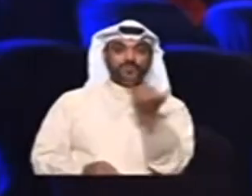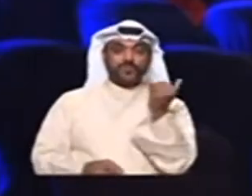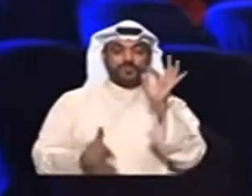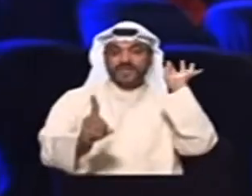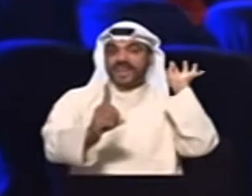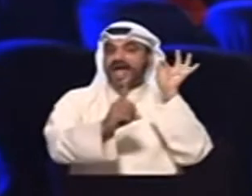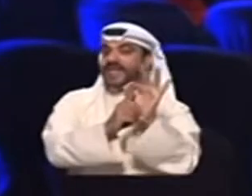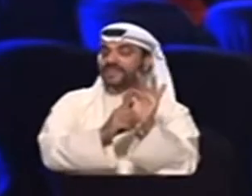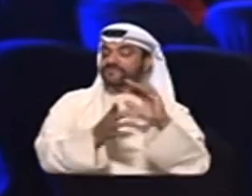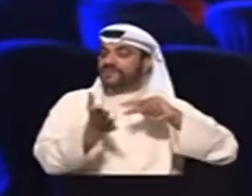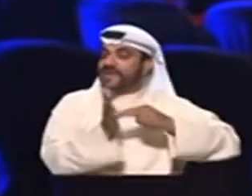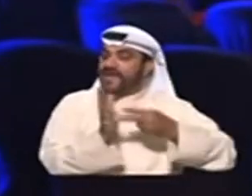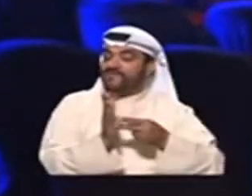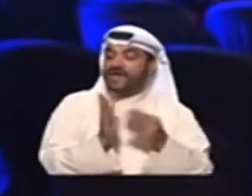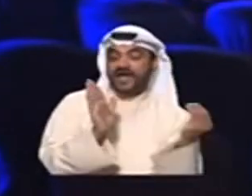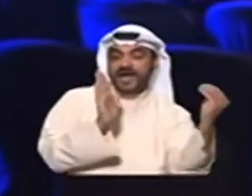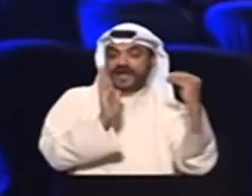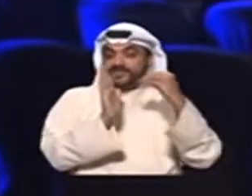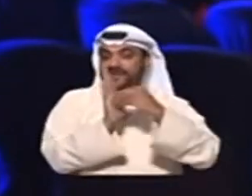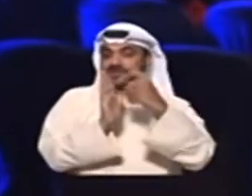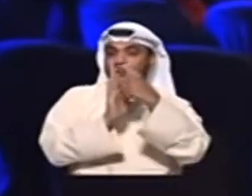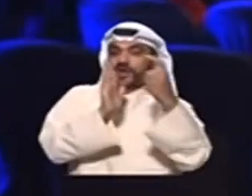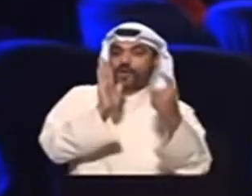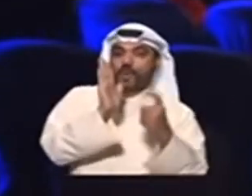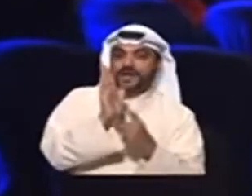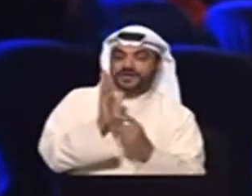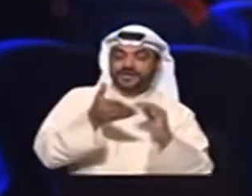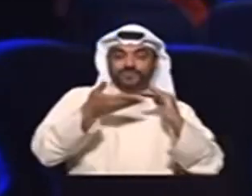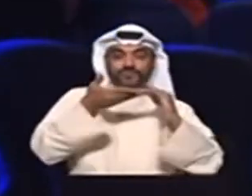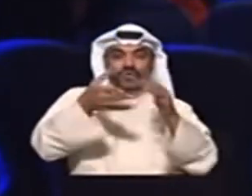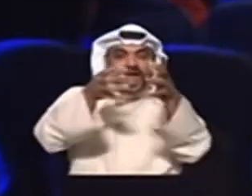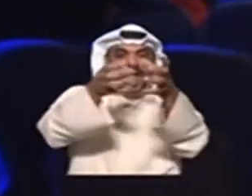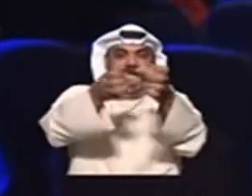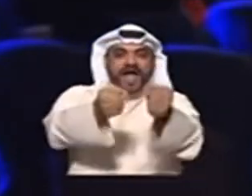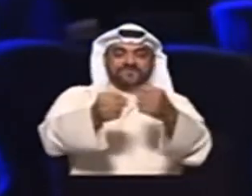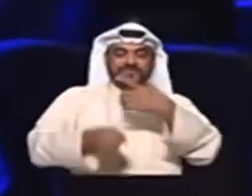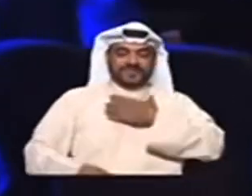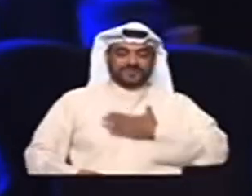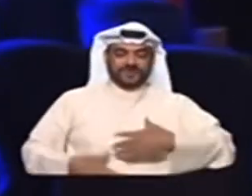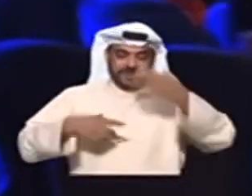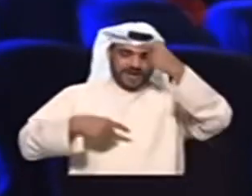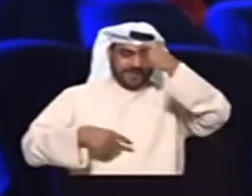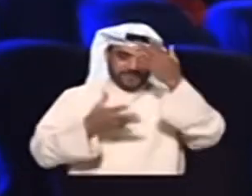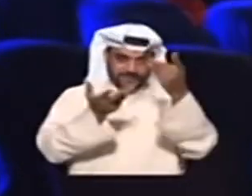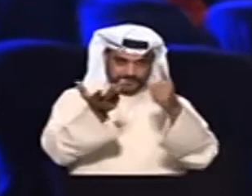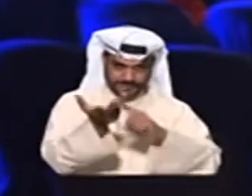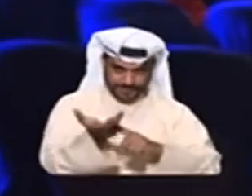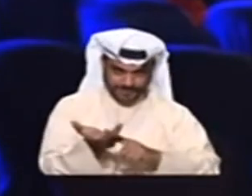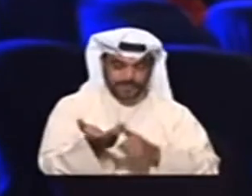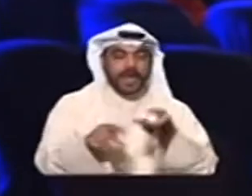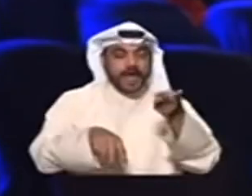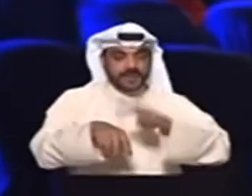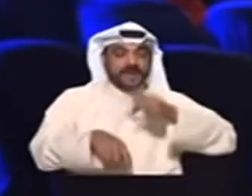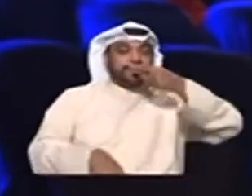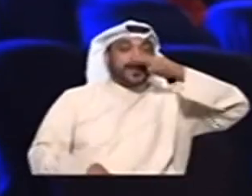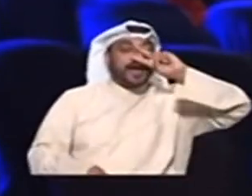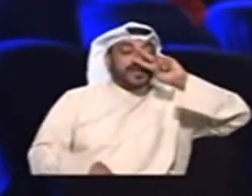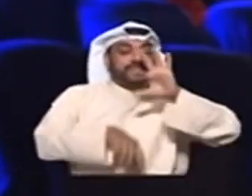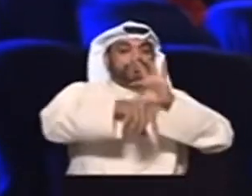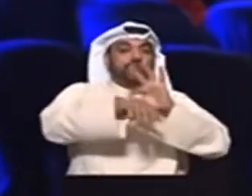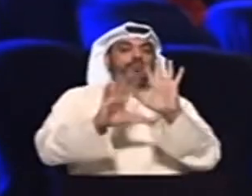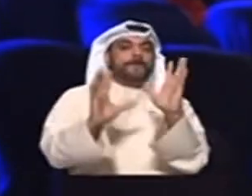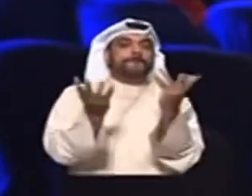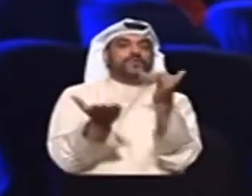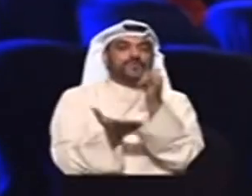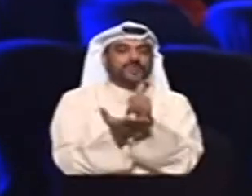البرامج والاستراتيجيات والتجارب الناجعة العربية والدولية والتي تتعلق برفع مأمونية الخدمات وتعزيز